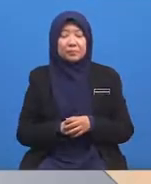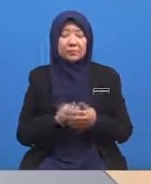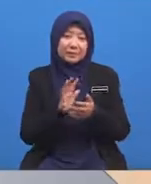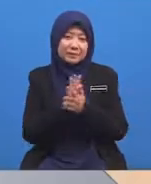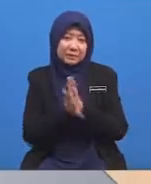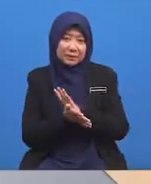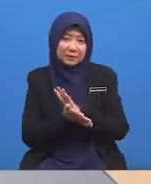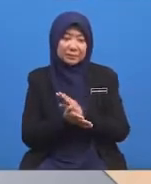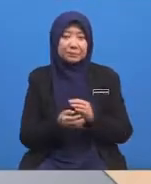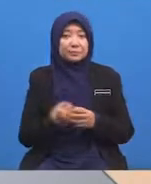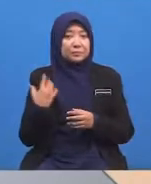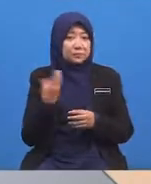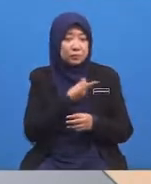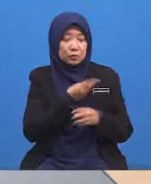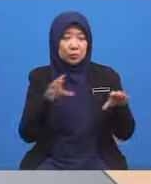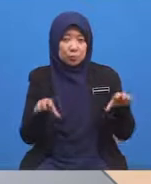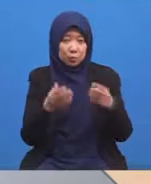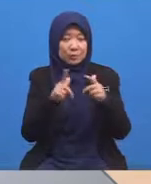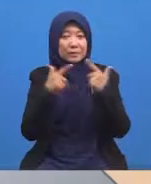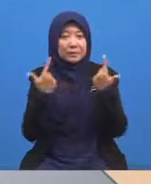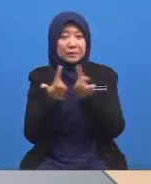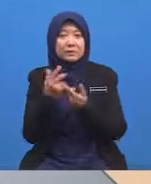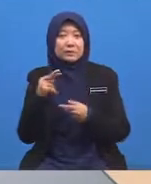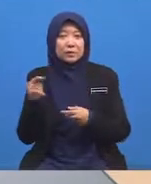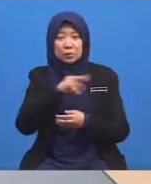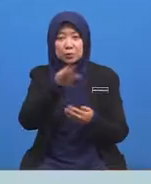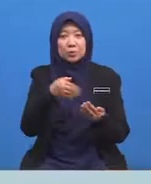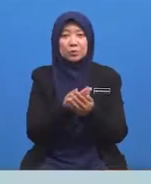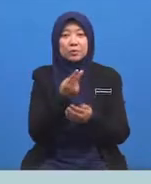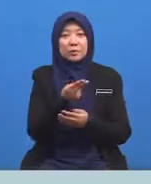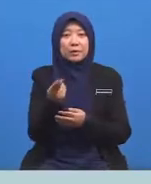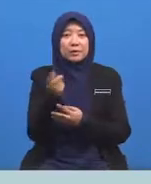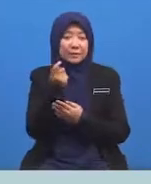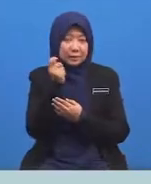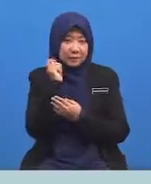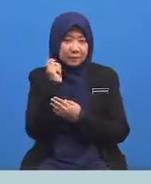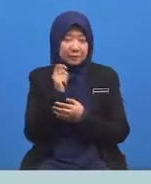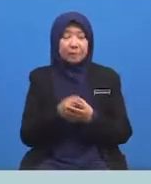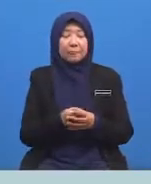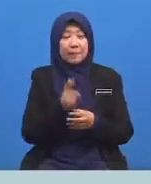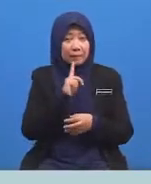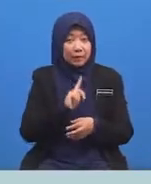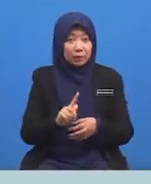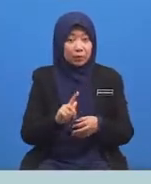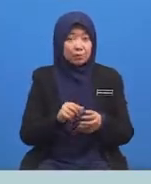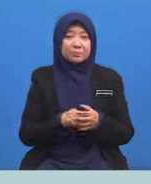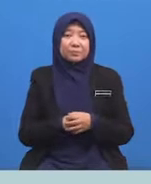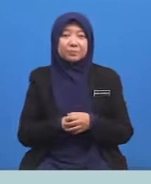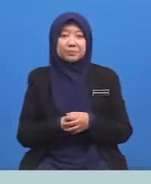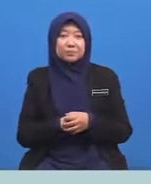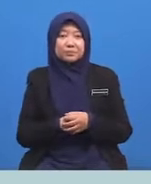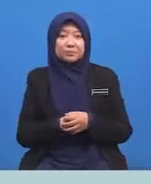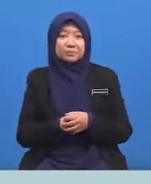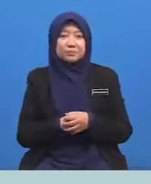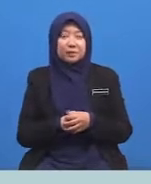Jadi, mari kita buat pengelasan bagi kesemua bahan tadi. Bahan larut adalah terdiri